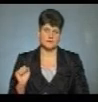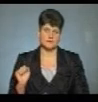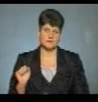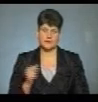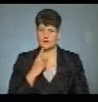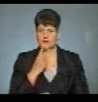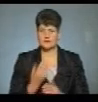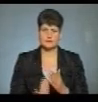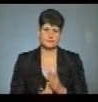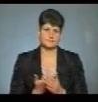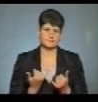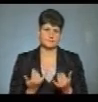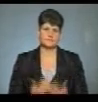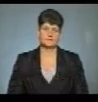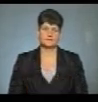у випуску.